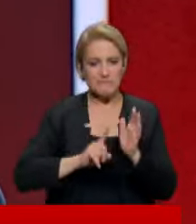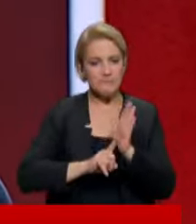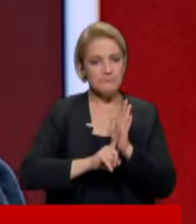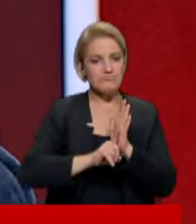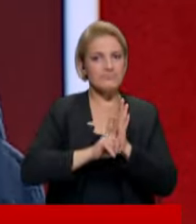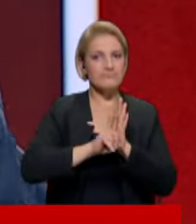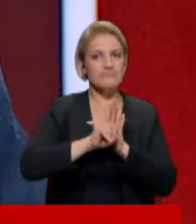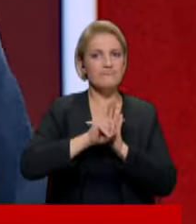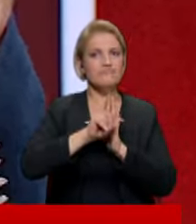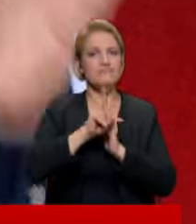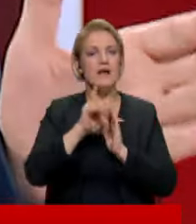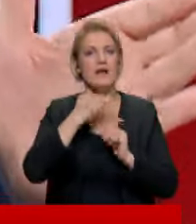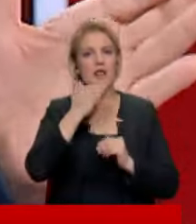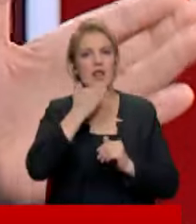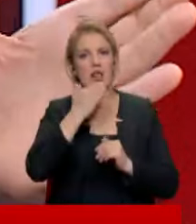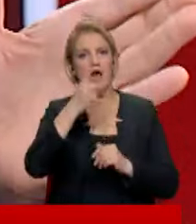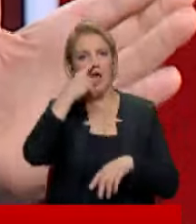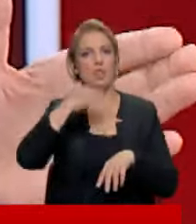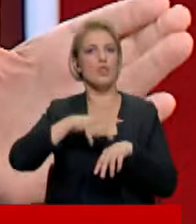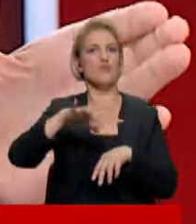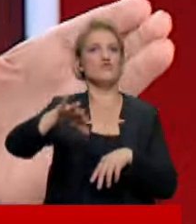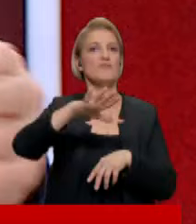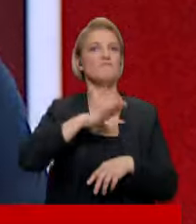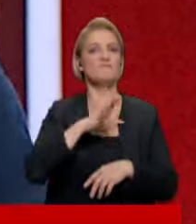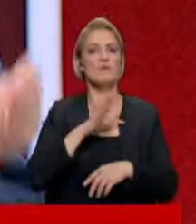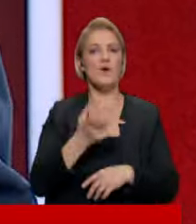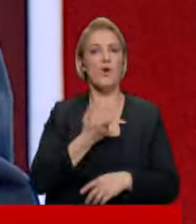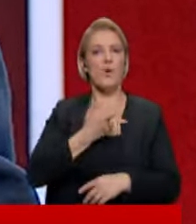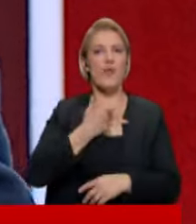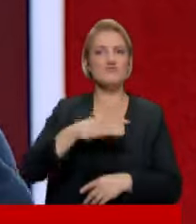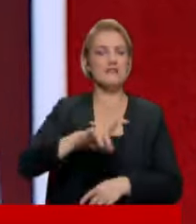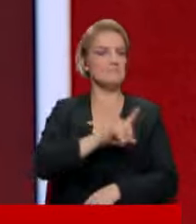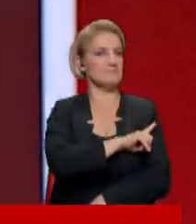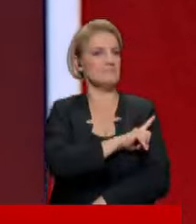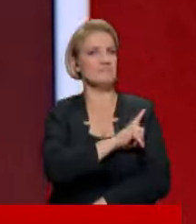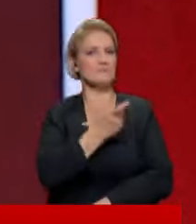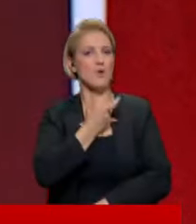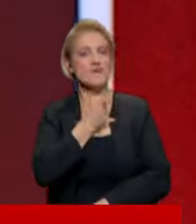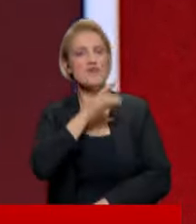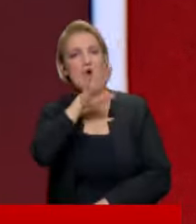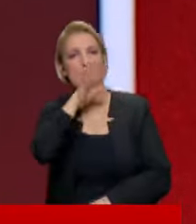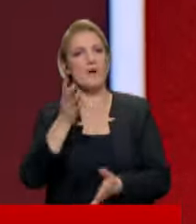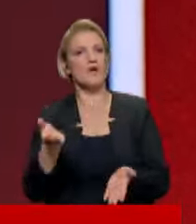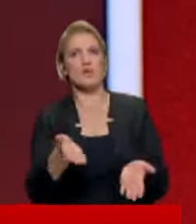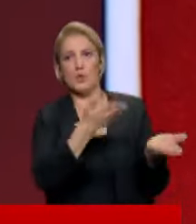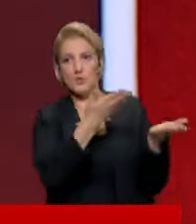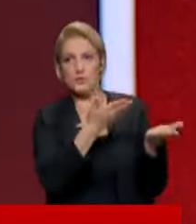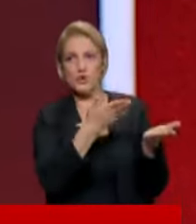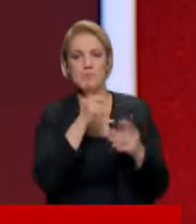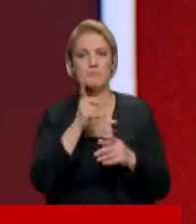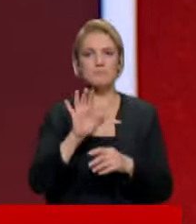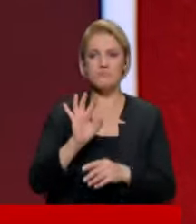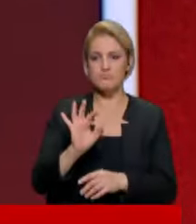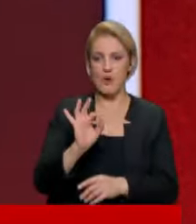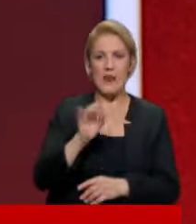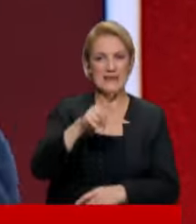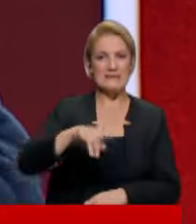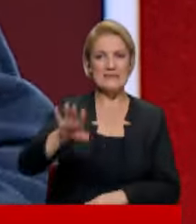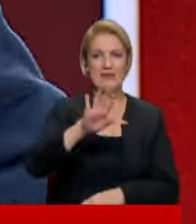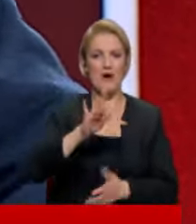inanç var diğer öğrencilerimiz nitelikli öğrencilerimiz yurt dışına gidiyor bu perspektifsiz